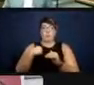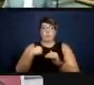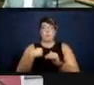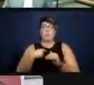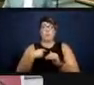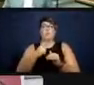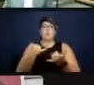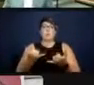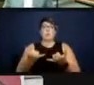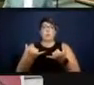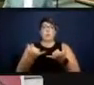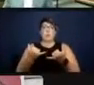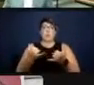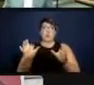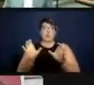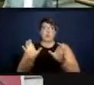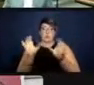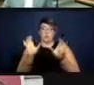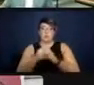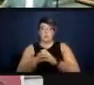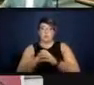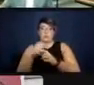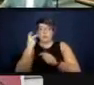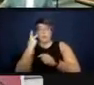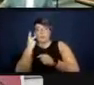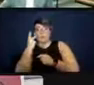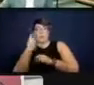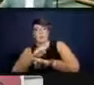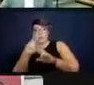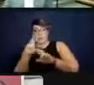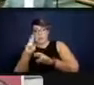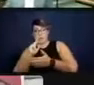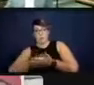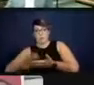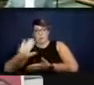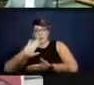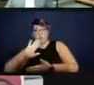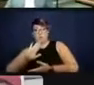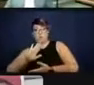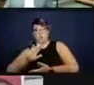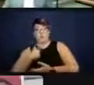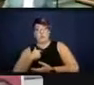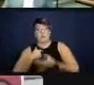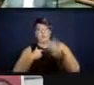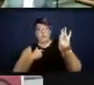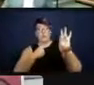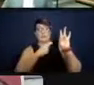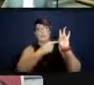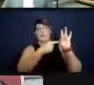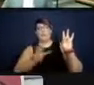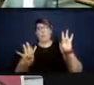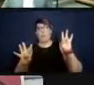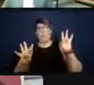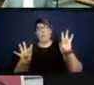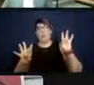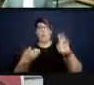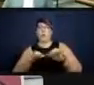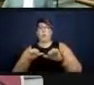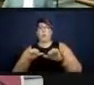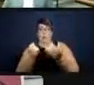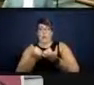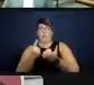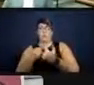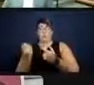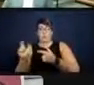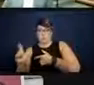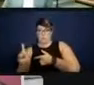kujazwa. Na iwapo tutaangalia shule zetu kuu saba za juu, tunaona ya